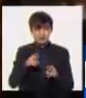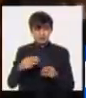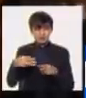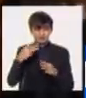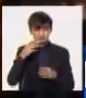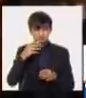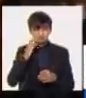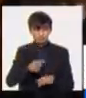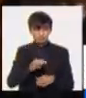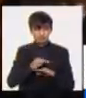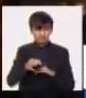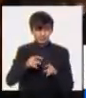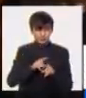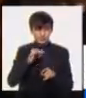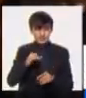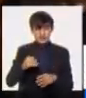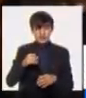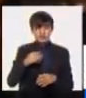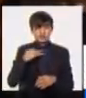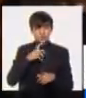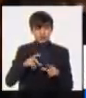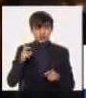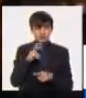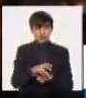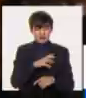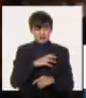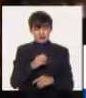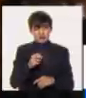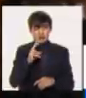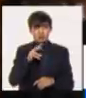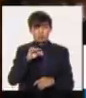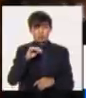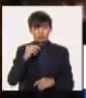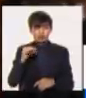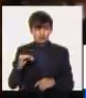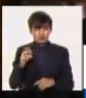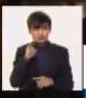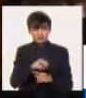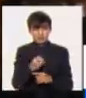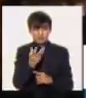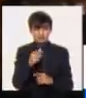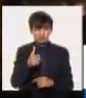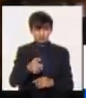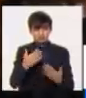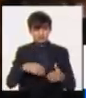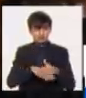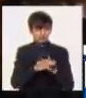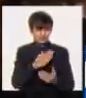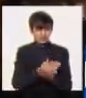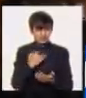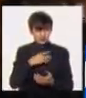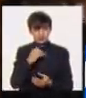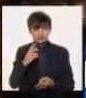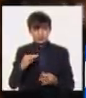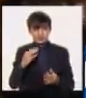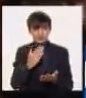Многие приходили в храмы только для того, чтобы освятить куличи. А богослужение как бы их и не очень-то и волновало. Что, может, тоже мы вот это